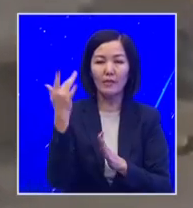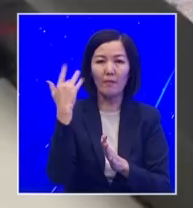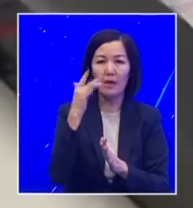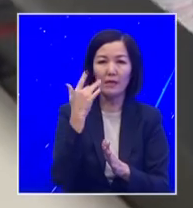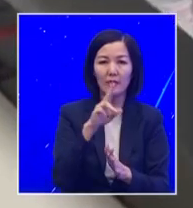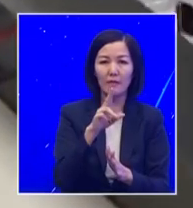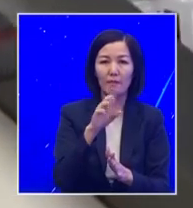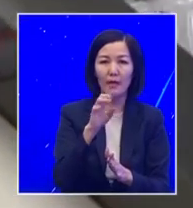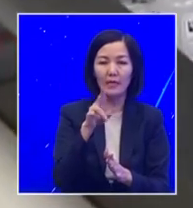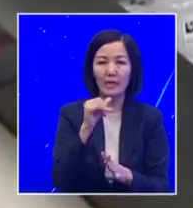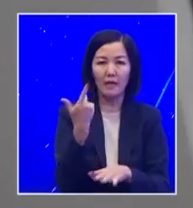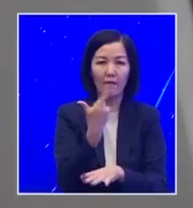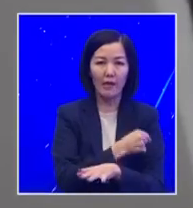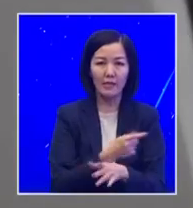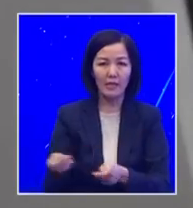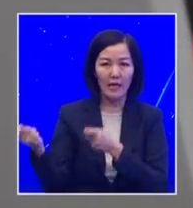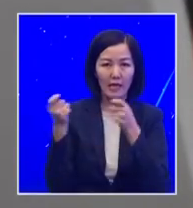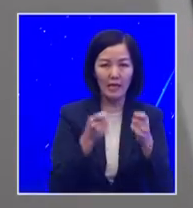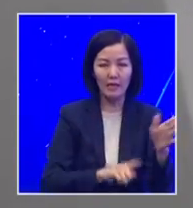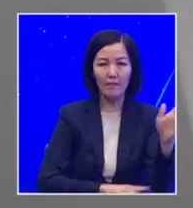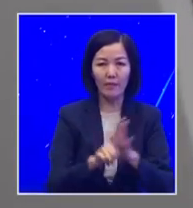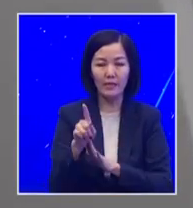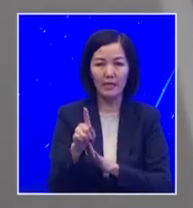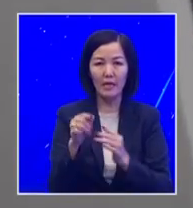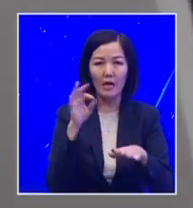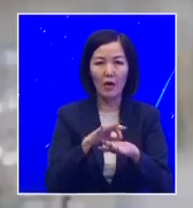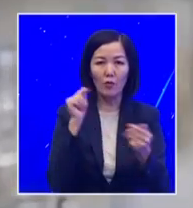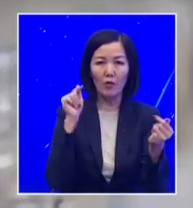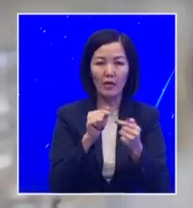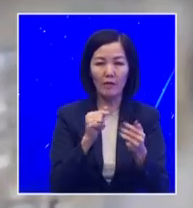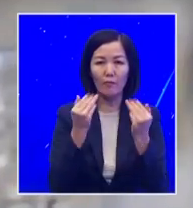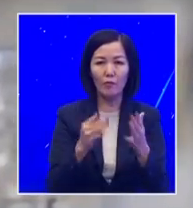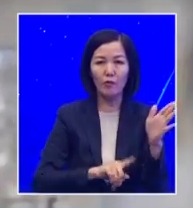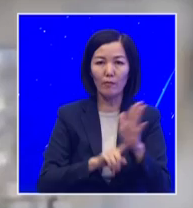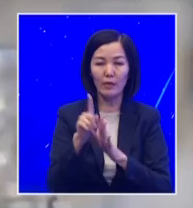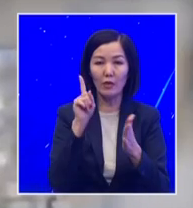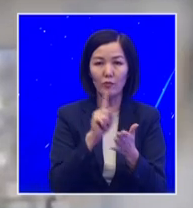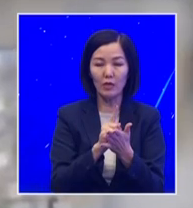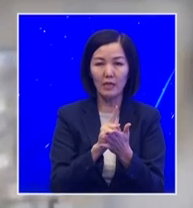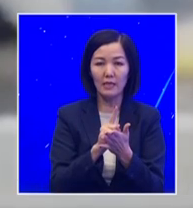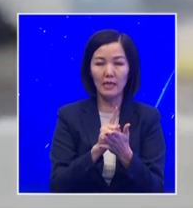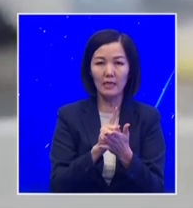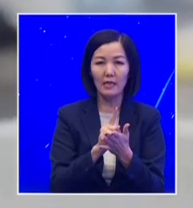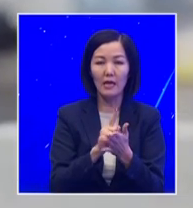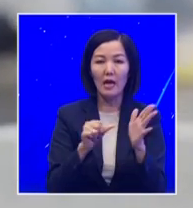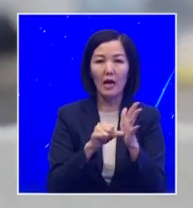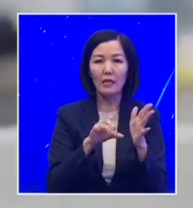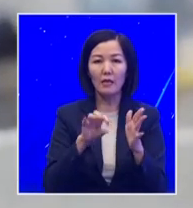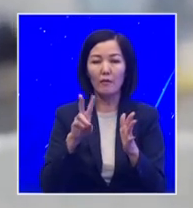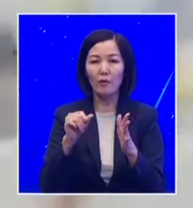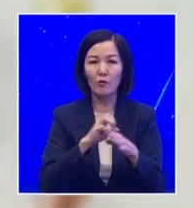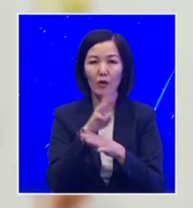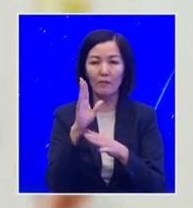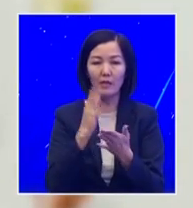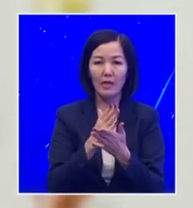Модерна вакцинасы жеткізіле бастады. Жоспар бойынша нетке қарсы бұл екпені салу бүгіннен басталуы тиіс. Алғашқы кезеңде 6 миллион адам